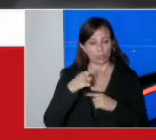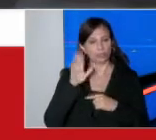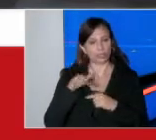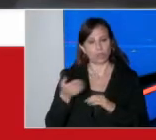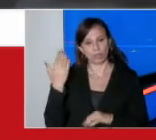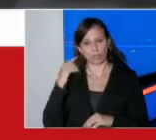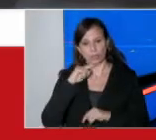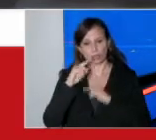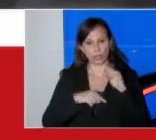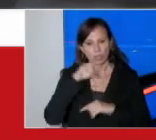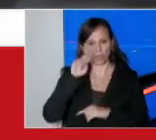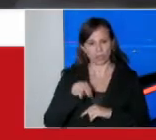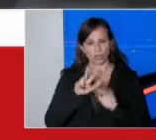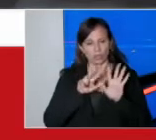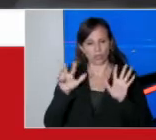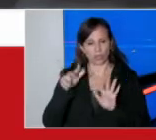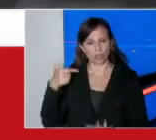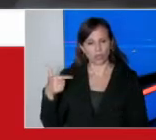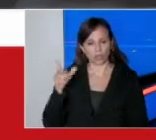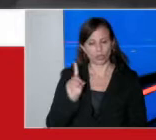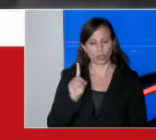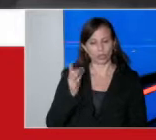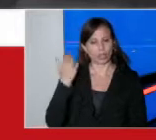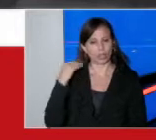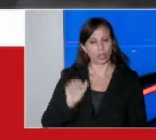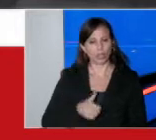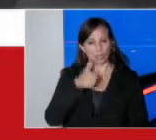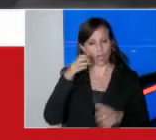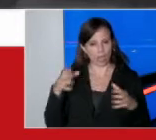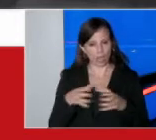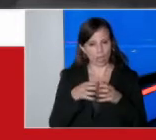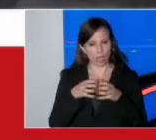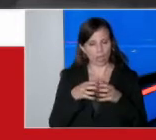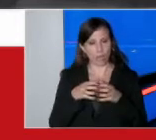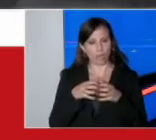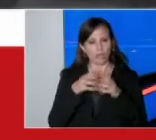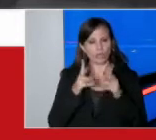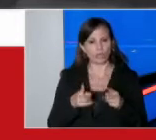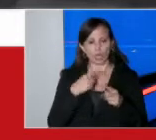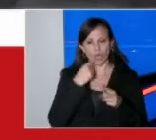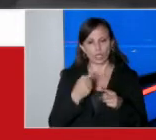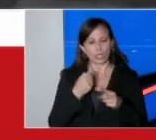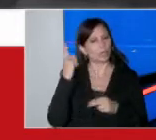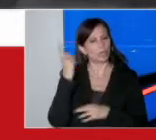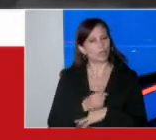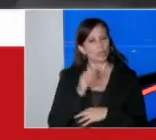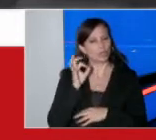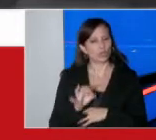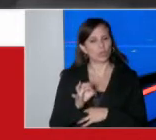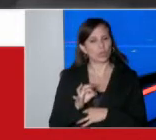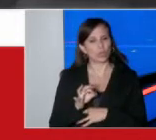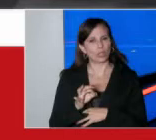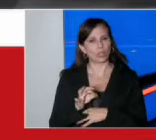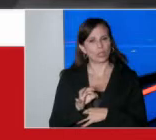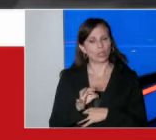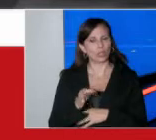אז, ב-2008, בפעם הראשונה שג'ק דורסי היה מנכ״ל החברה, זה, אפשר להגיד את זה, המחויבות שלו באמת לרווחים